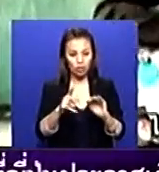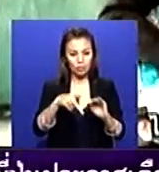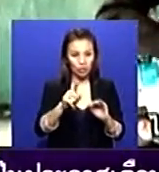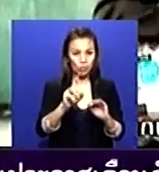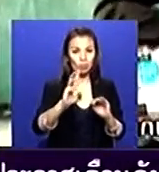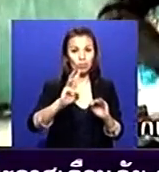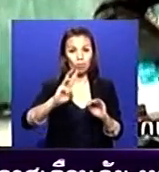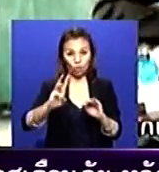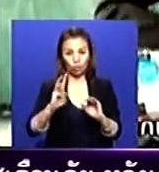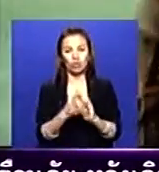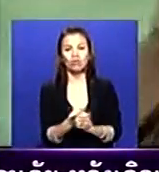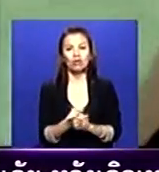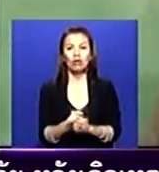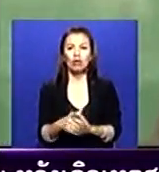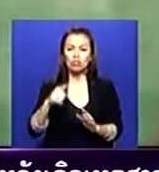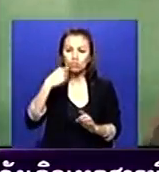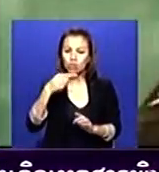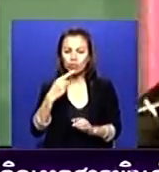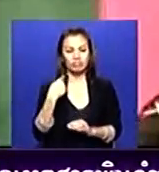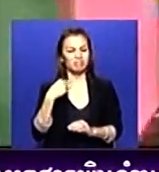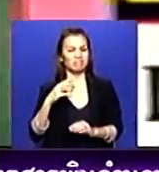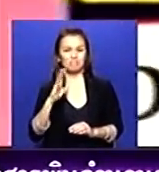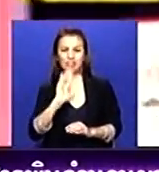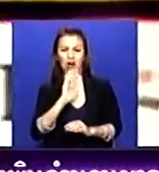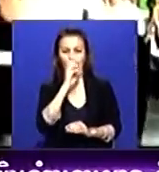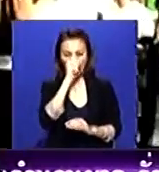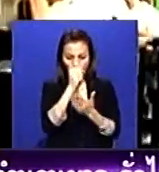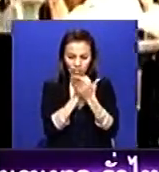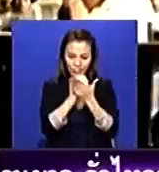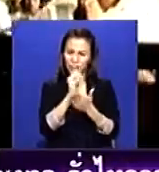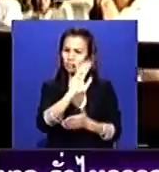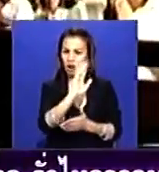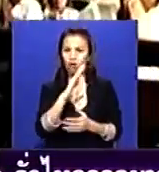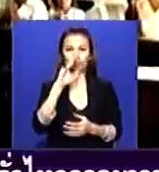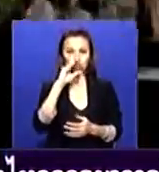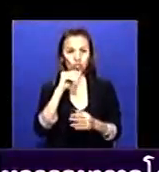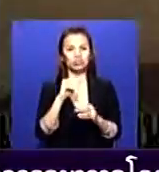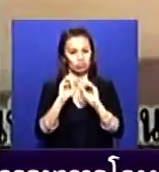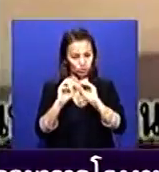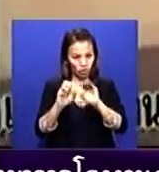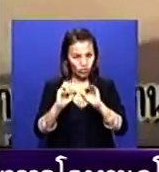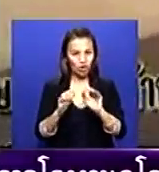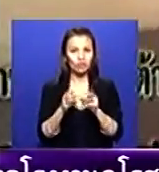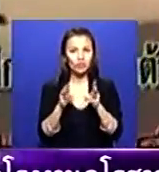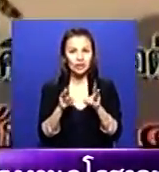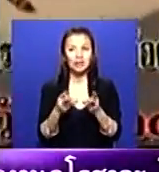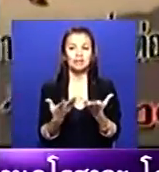ให้มีทักษะในการปฏิเสธเมื่อถูกชักชวนให้ไปทดลองสิ่งเสพติดและหลีกเลี่ยงความรุนแรงซึ่งมีนักเรียนผ่านการอบรม